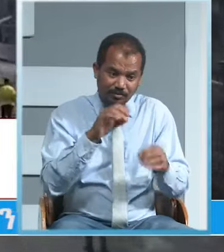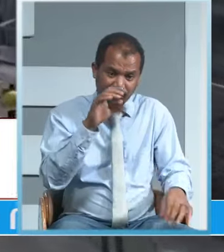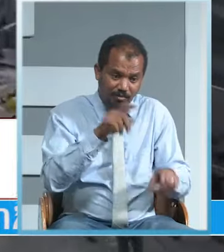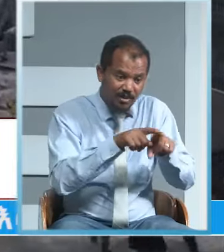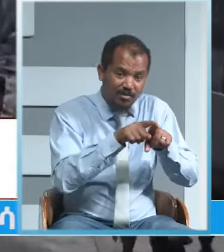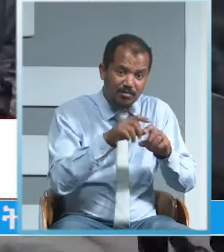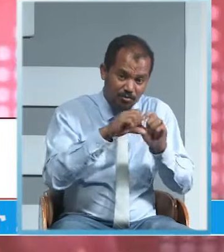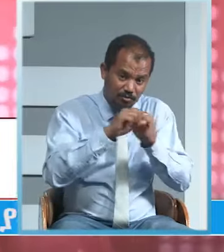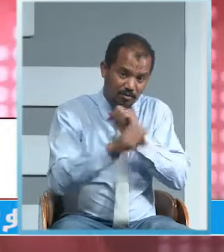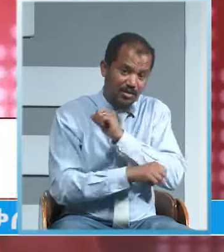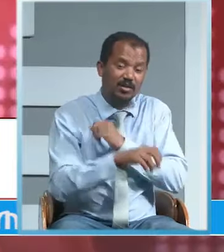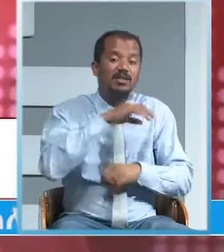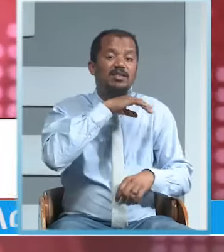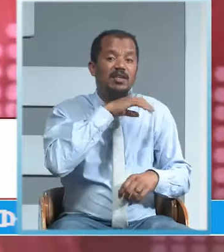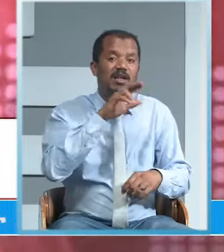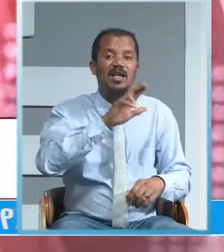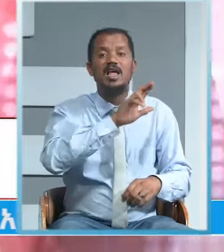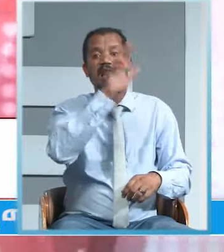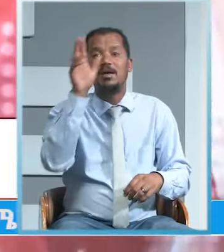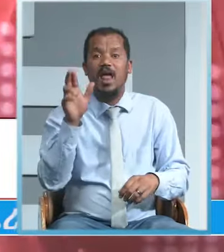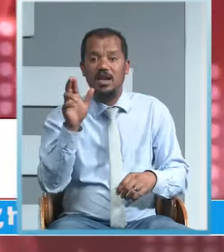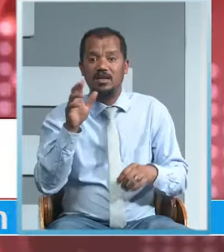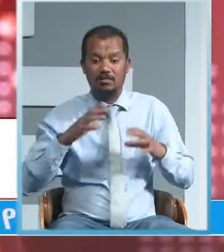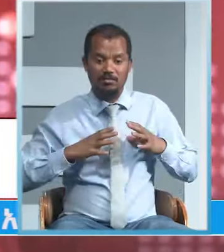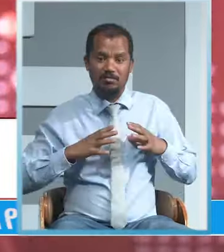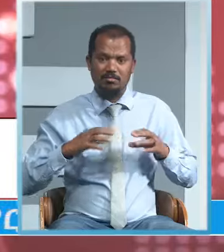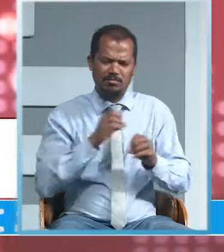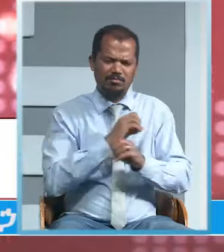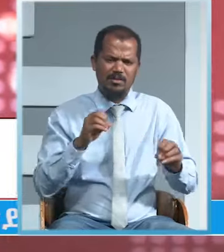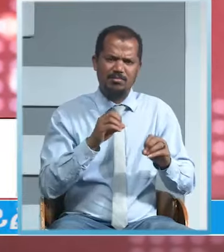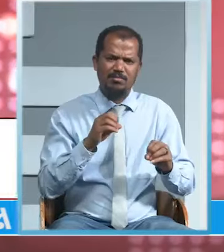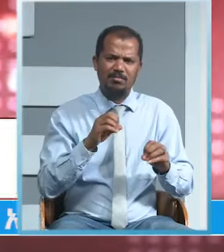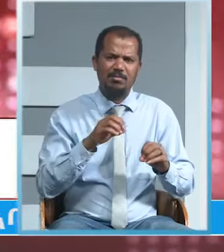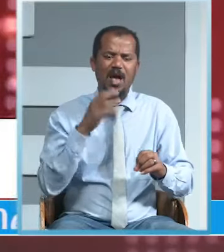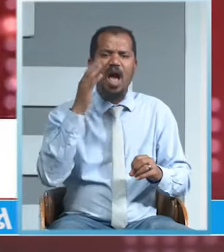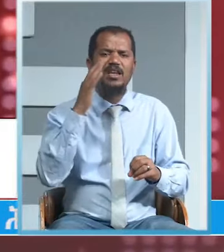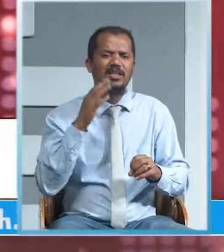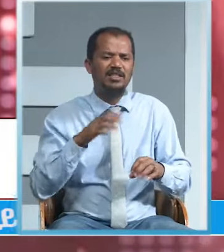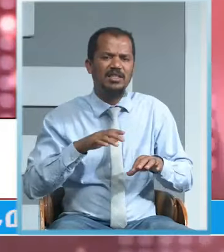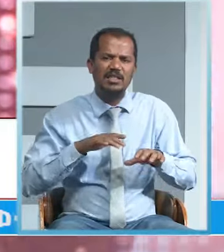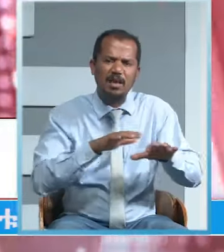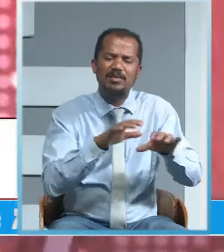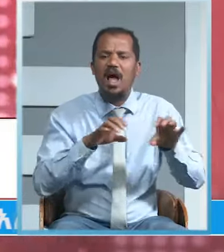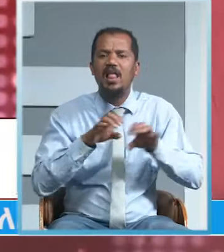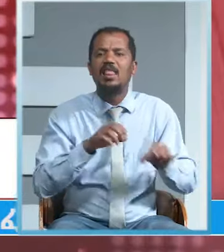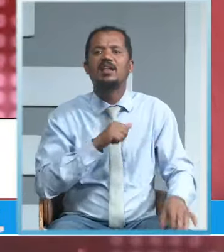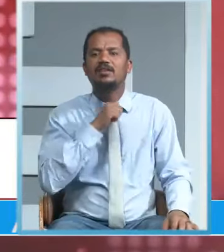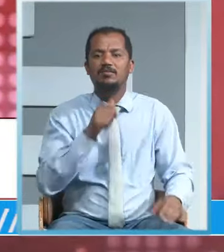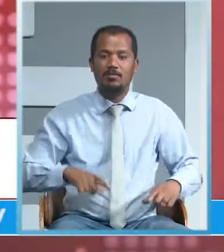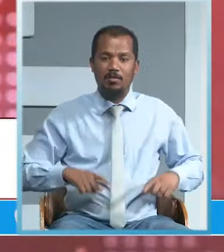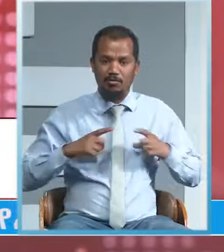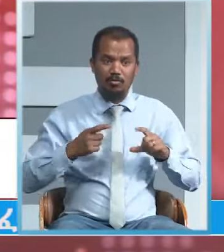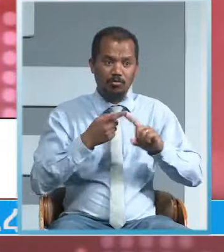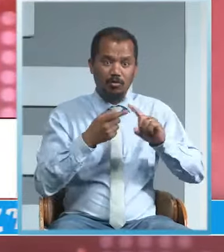በስምምነቱ መሰረት እስራኤል የረመዳን ወር ከገባ በኋላ ምንም አይነት ዘመቻ አታደርግም የተባለ ሲሆን በሚኖረው